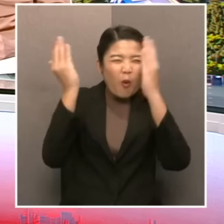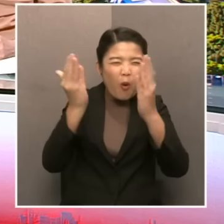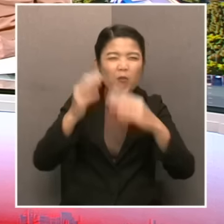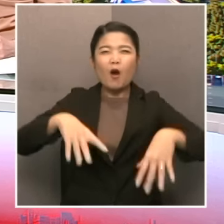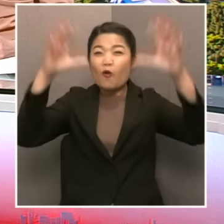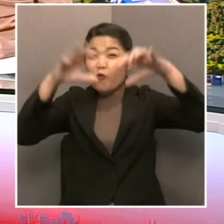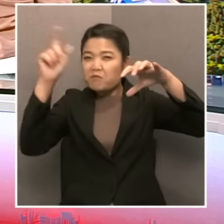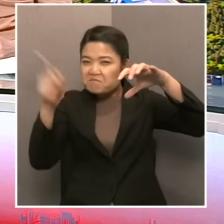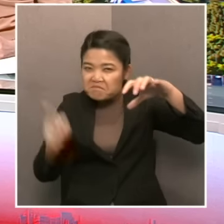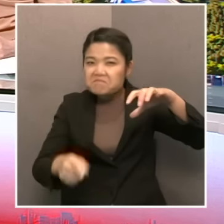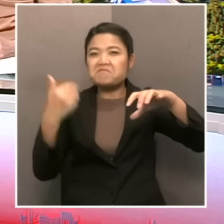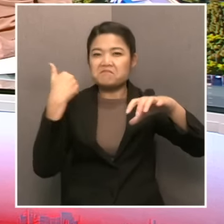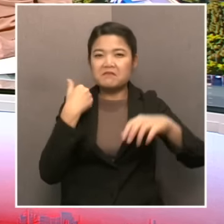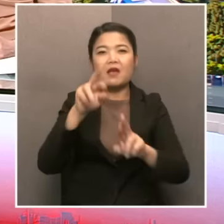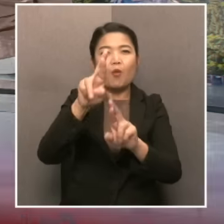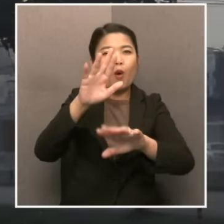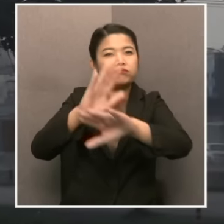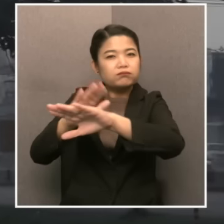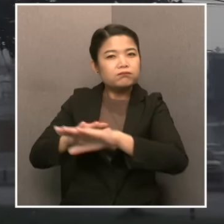นฟ้าคะนองเกิดขึ้นได้ค่ะ